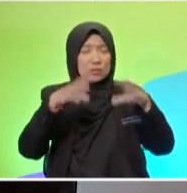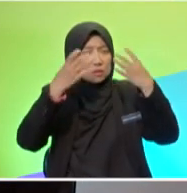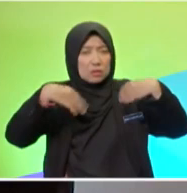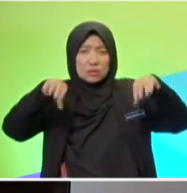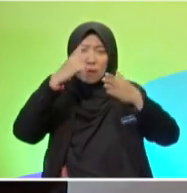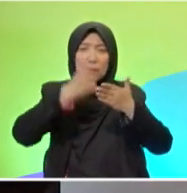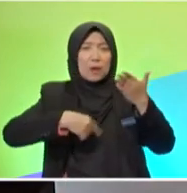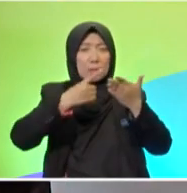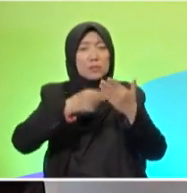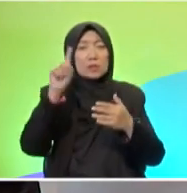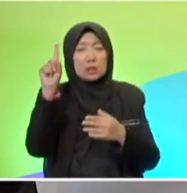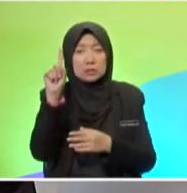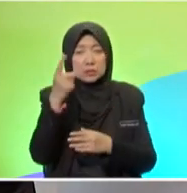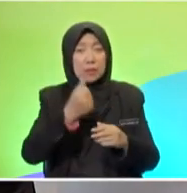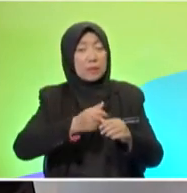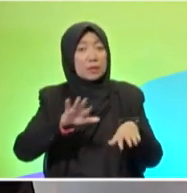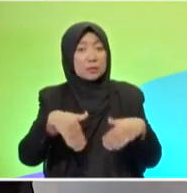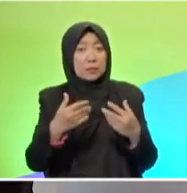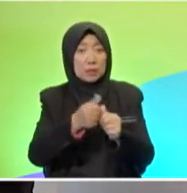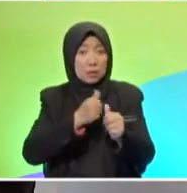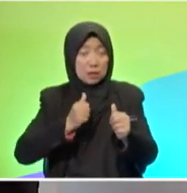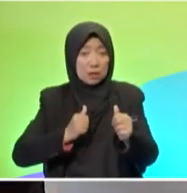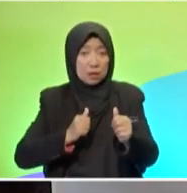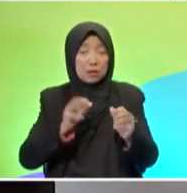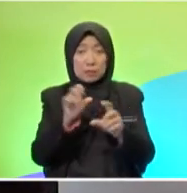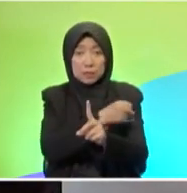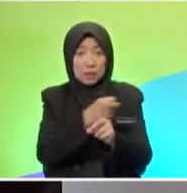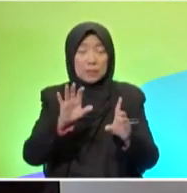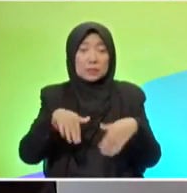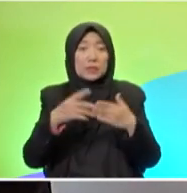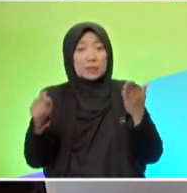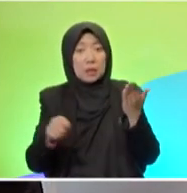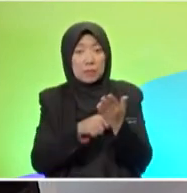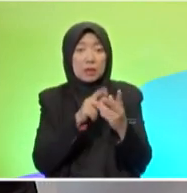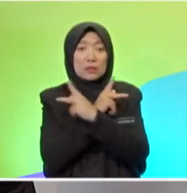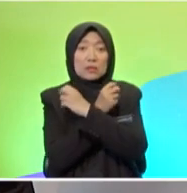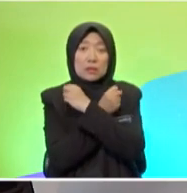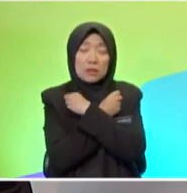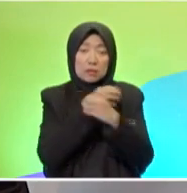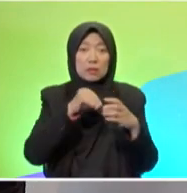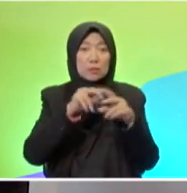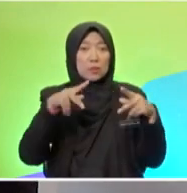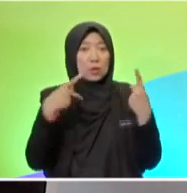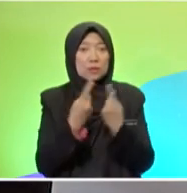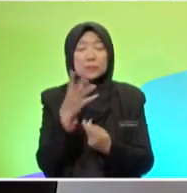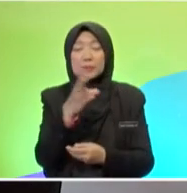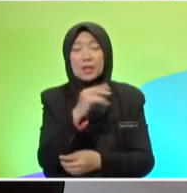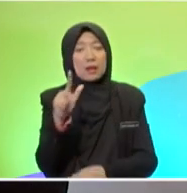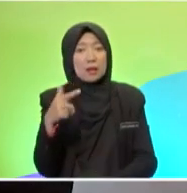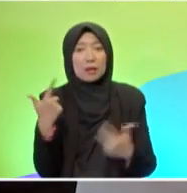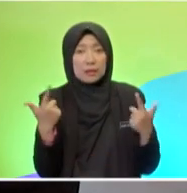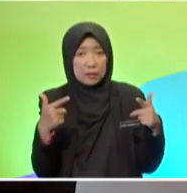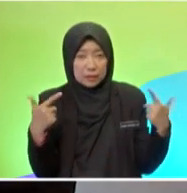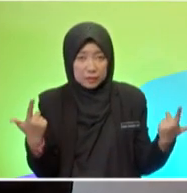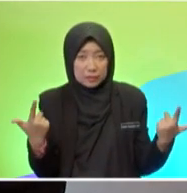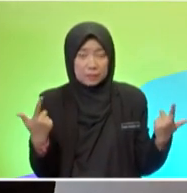mengelakkan pelakunya kendaraan Bagaimana menambahkan rasa kasih sayang dalam keluarga dan sebagainya Jadi anda yang berada di atas